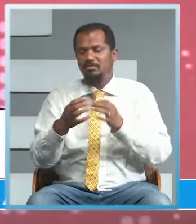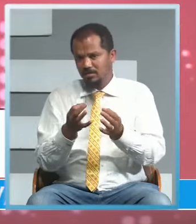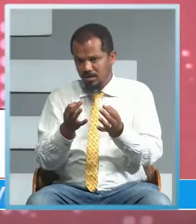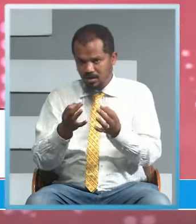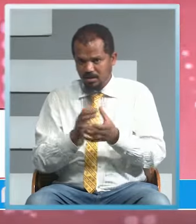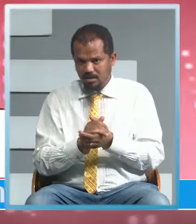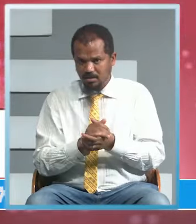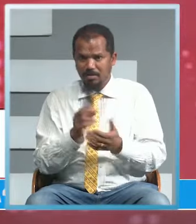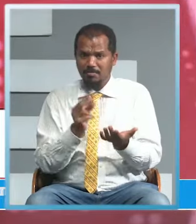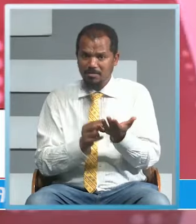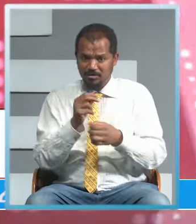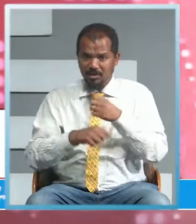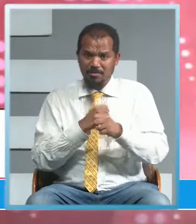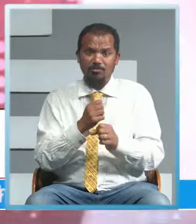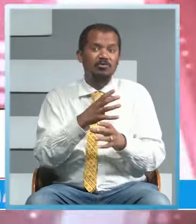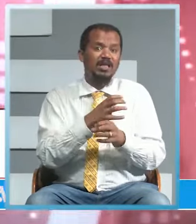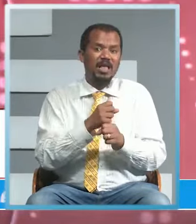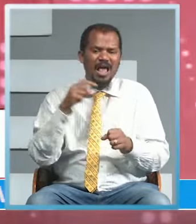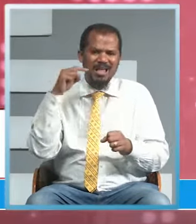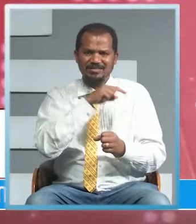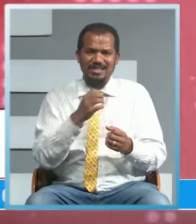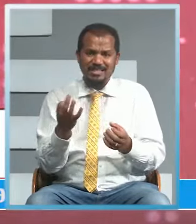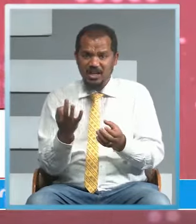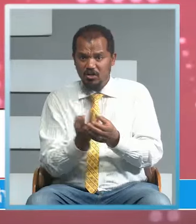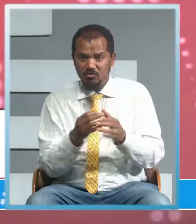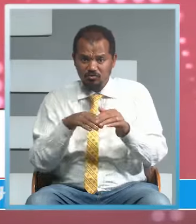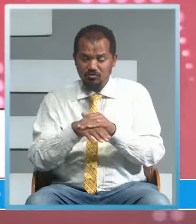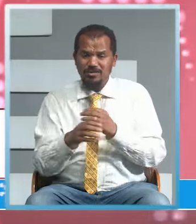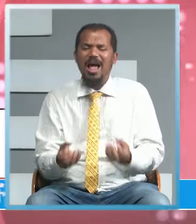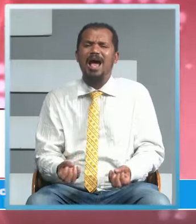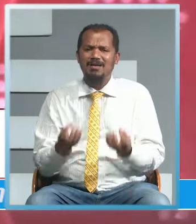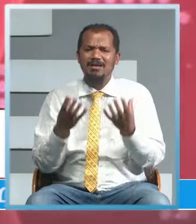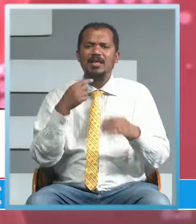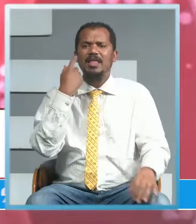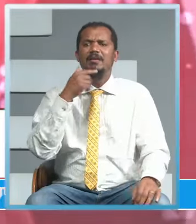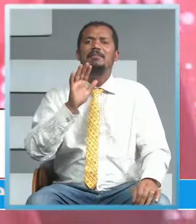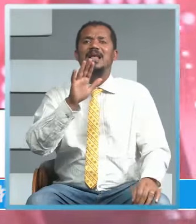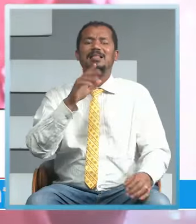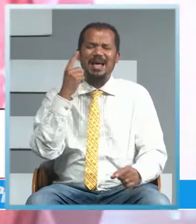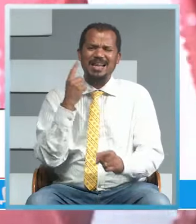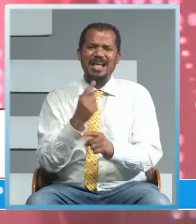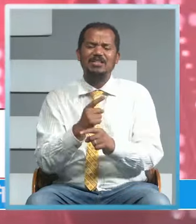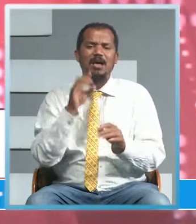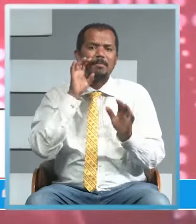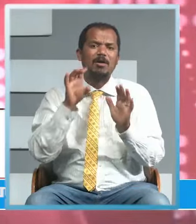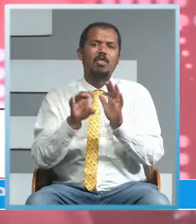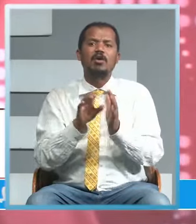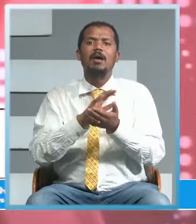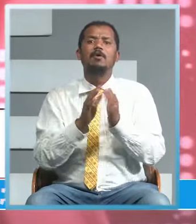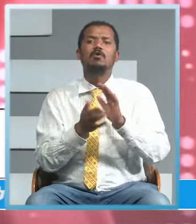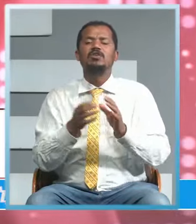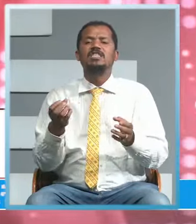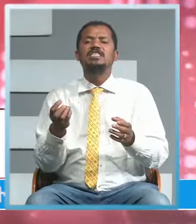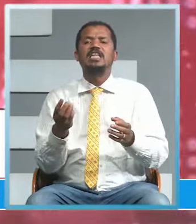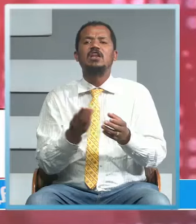መምጣቱ ተገለጸ። በበጀት ዓመቱ ከተያዙት ሐሰተኛ ሰነዶች ውስጥ አብዛኛው የማንነት ማረጋገጫ መታወቂያ